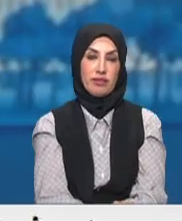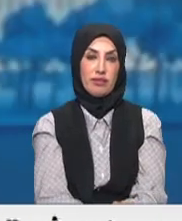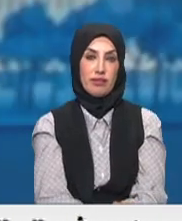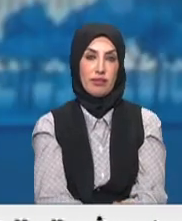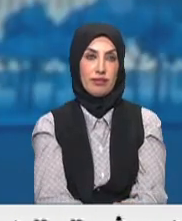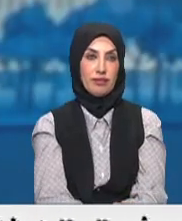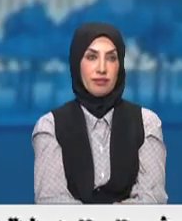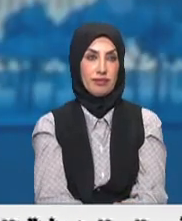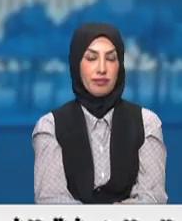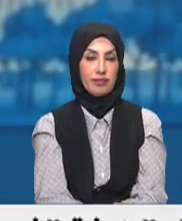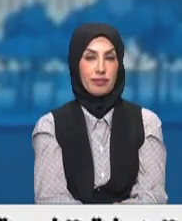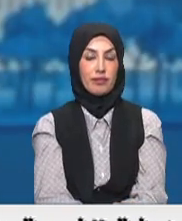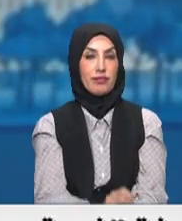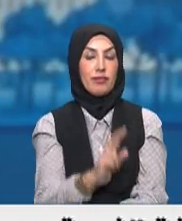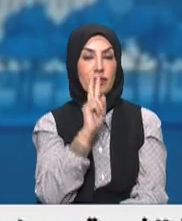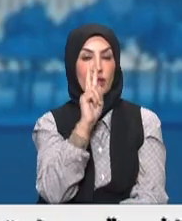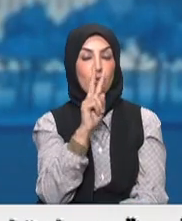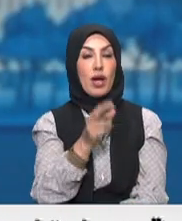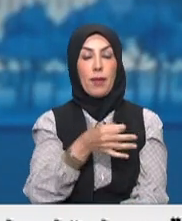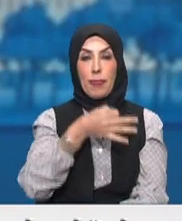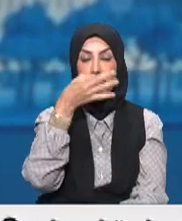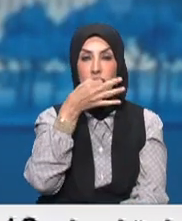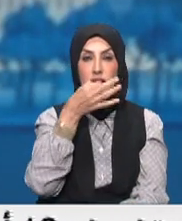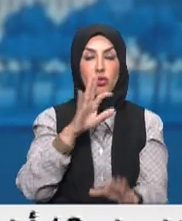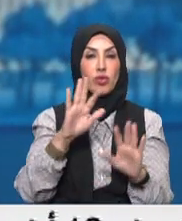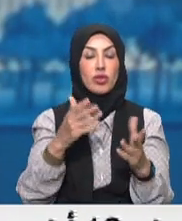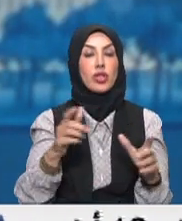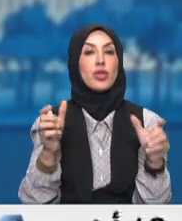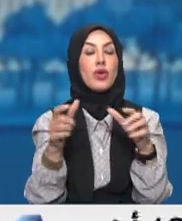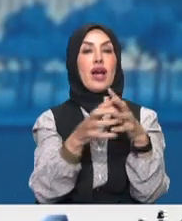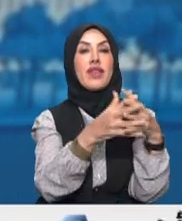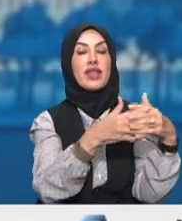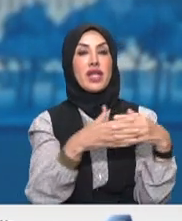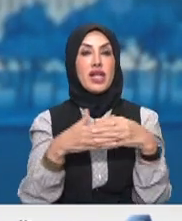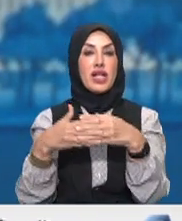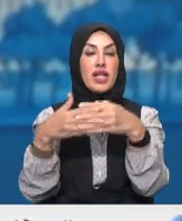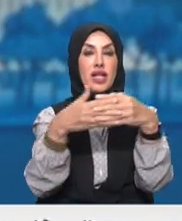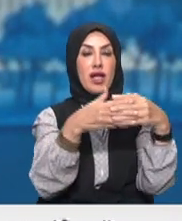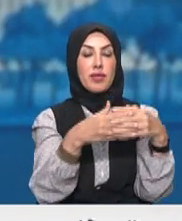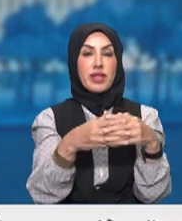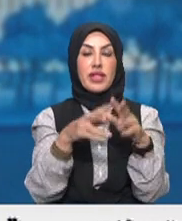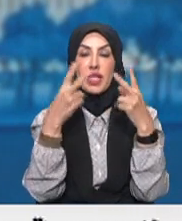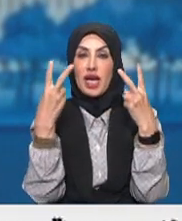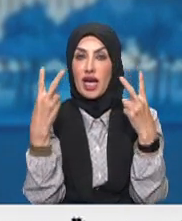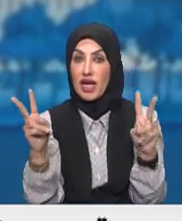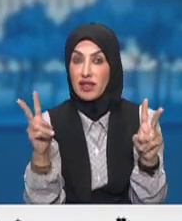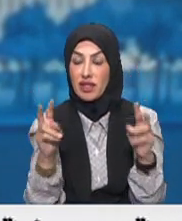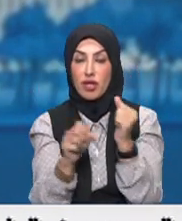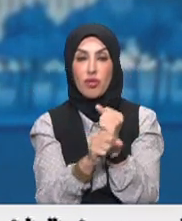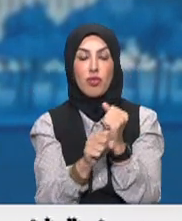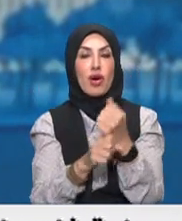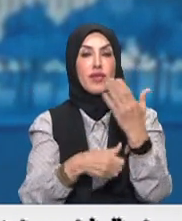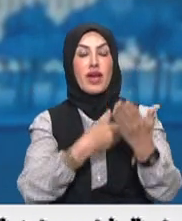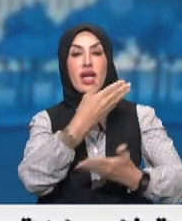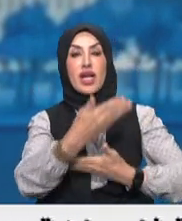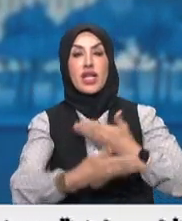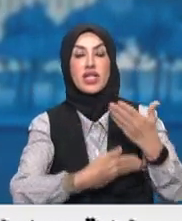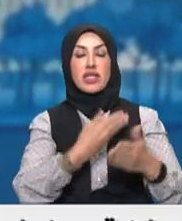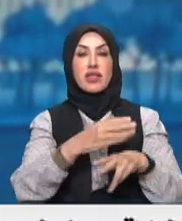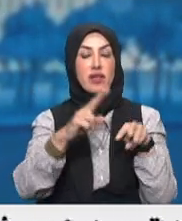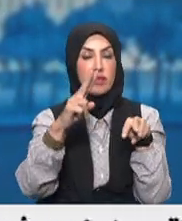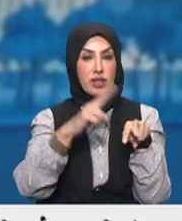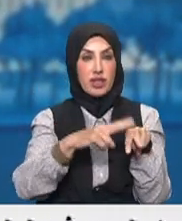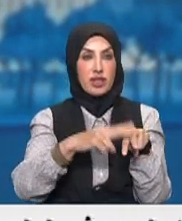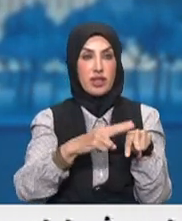والنار وتعليقا على تصريحات الاداره الامريكيه حيال التوصل لصفقه رغم استمرار الاحتلال في تعنته